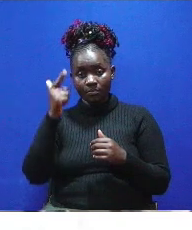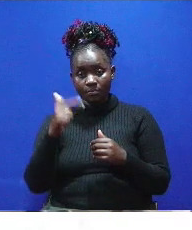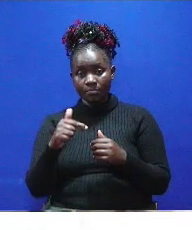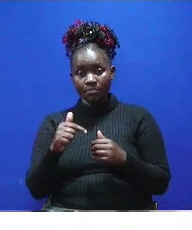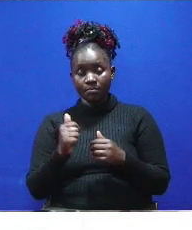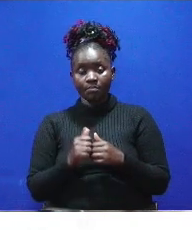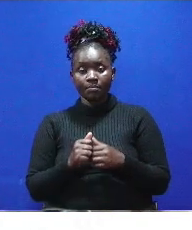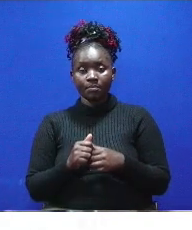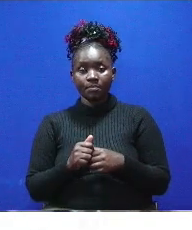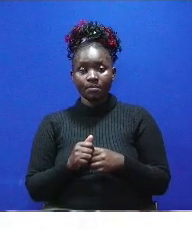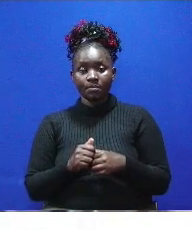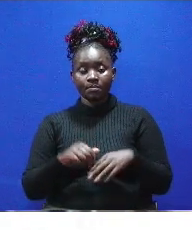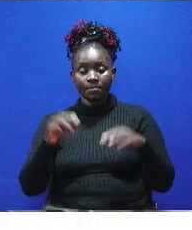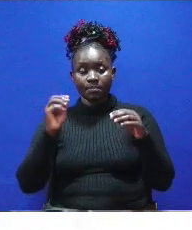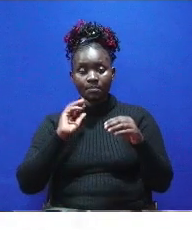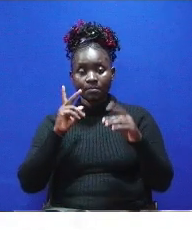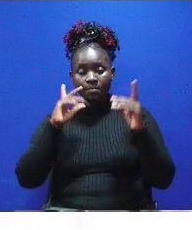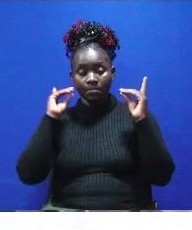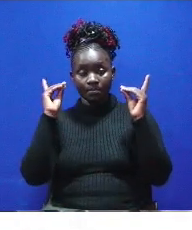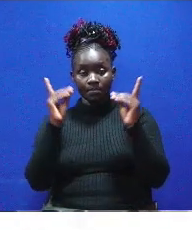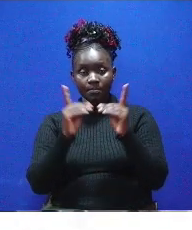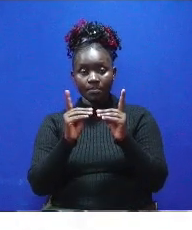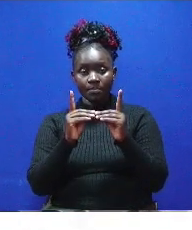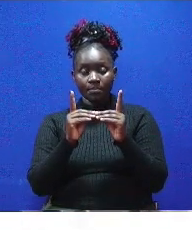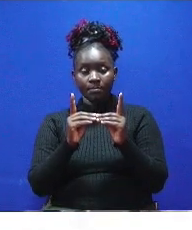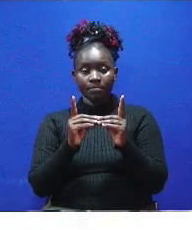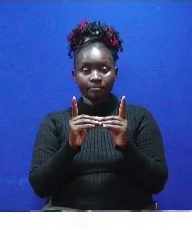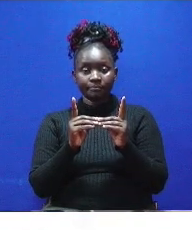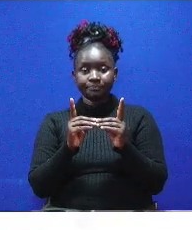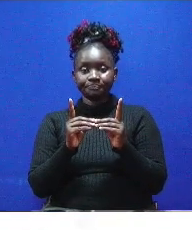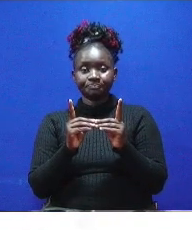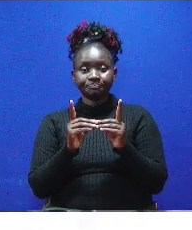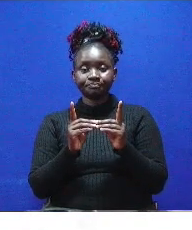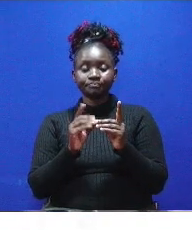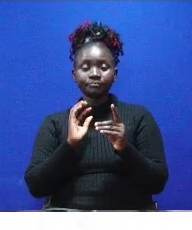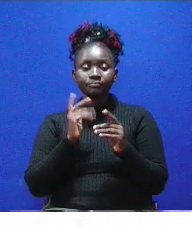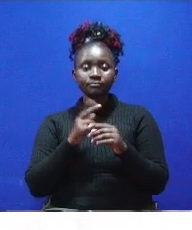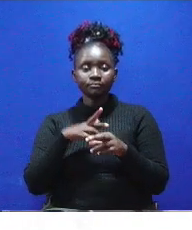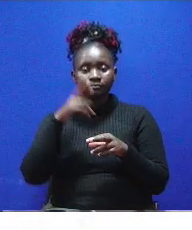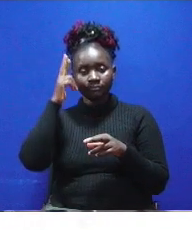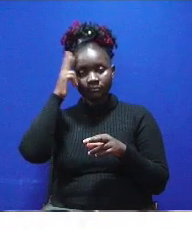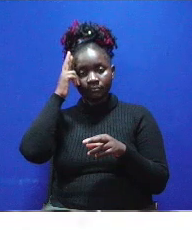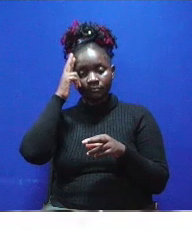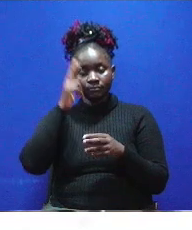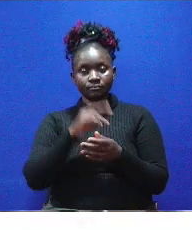ndio tumeamua, kwa sababu tuko na sababu ya kwamba